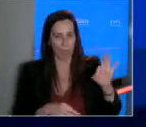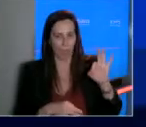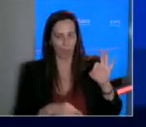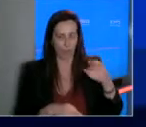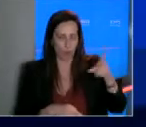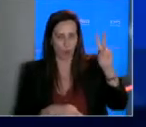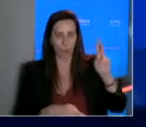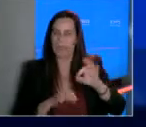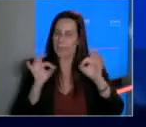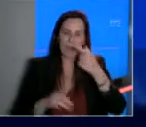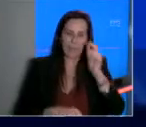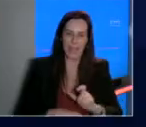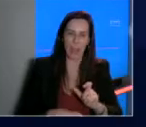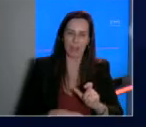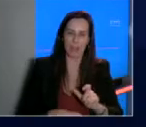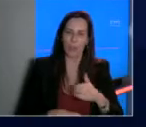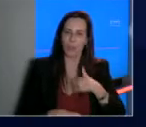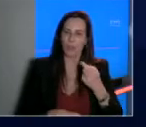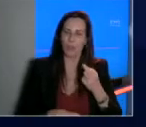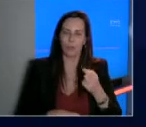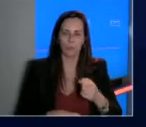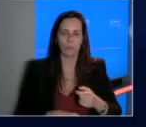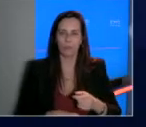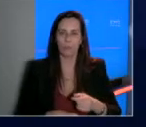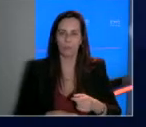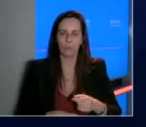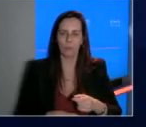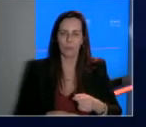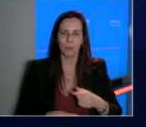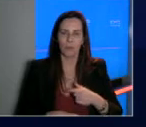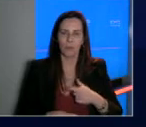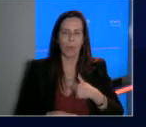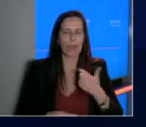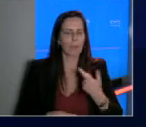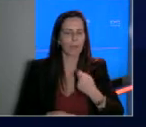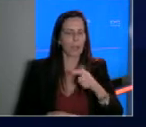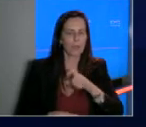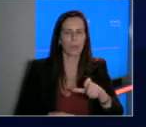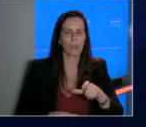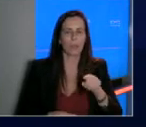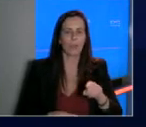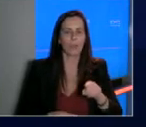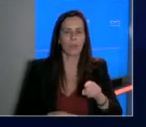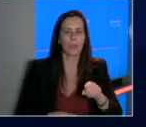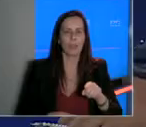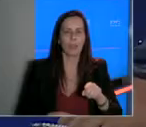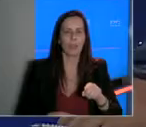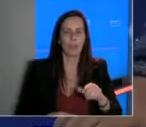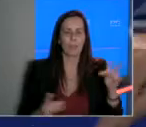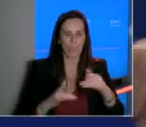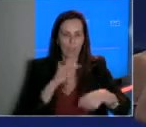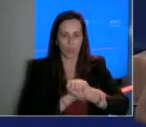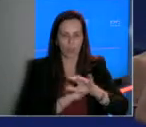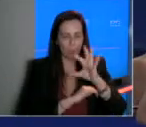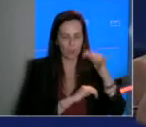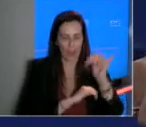עוקפים אותם. כן, אבל זה התחיל באיטליה, מסתבר שאנחנו קצת אשמים. זה התחיל, מה? אני אסביר למה אנחנו קצת אשמים, כי המשחק אטלנטה נגד ולנסיה, שבו